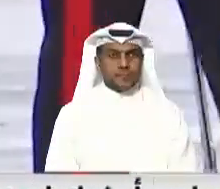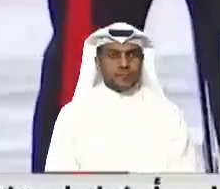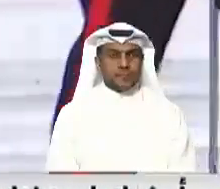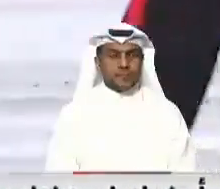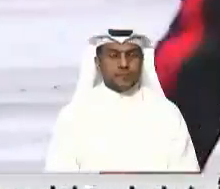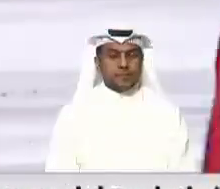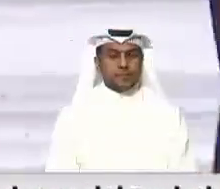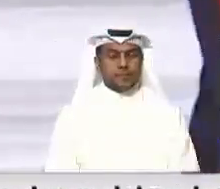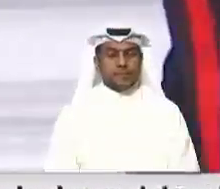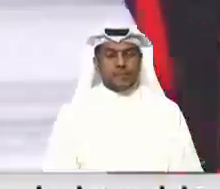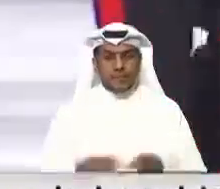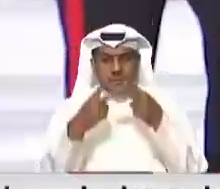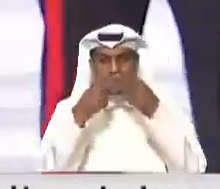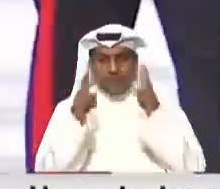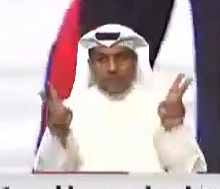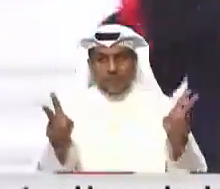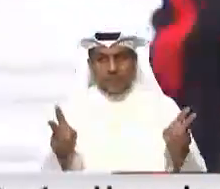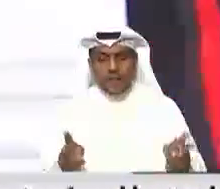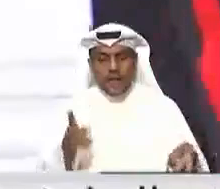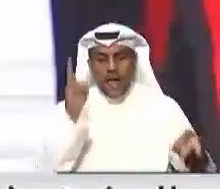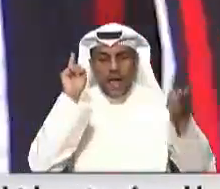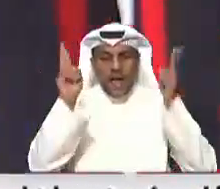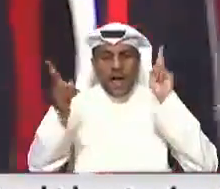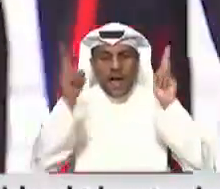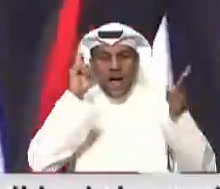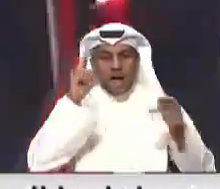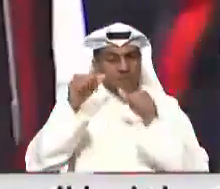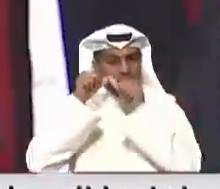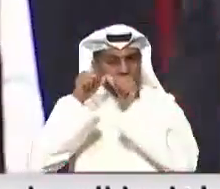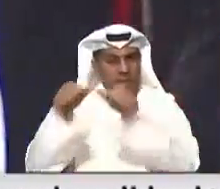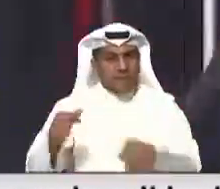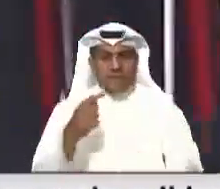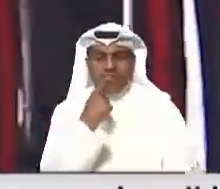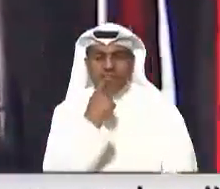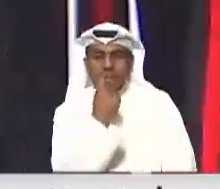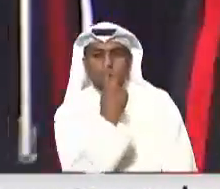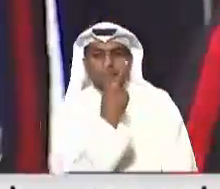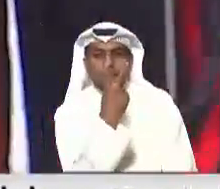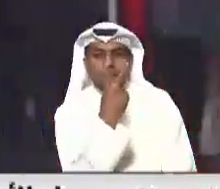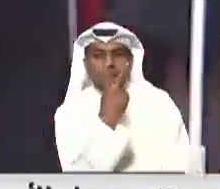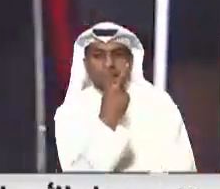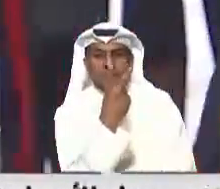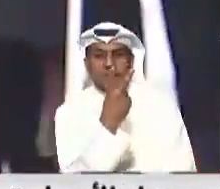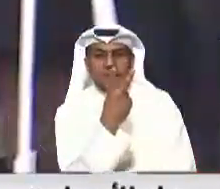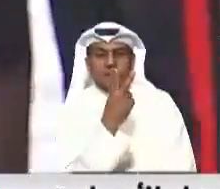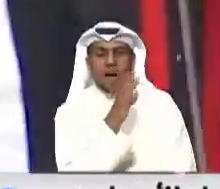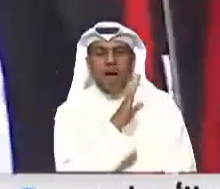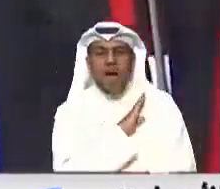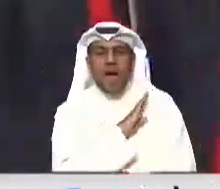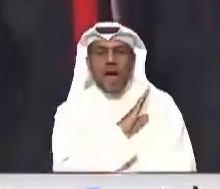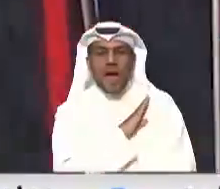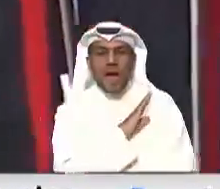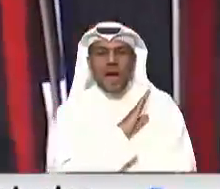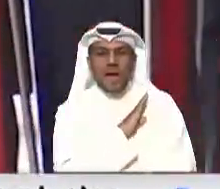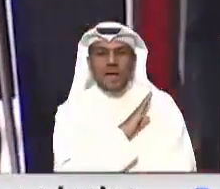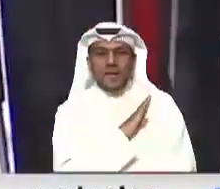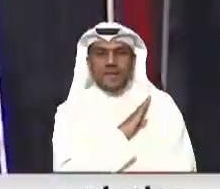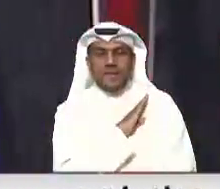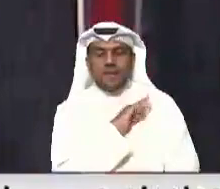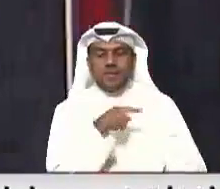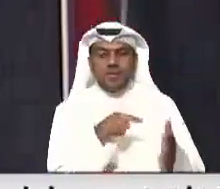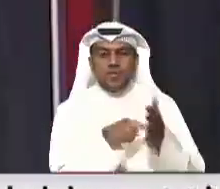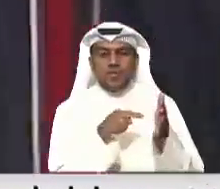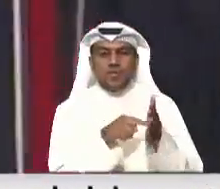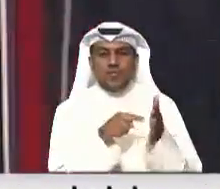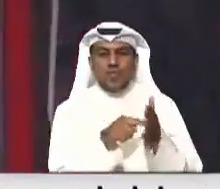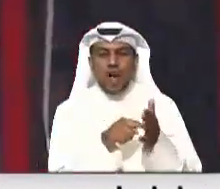في مراسم تاريخية خلال الاحتفال بالذكرى 200 لتخرج العسكريين من أكاديمية ساند هيرست الملكية